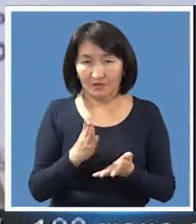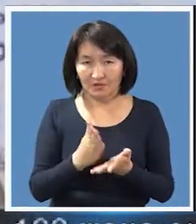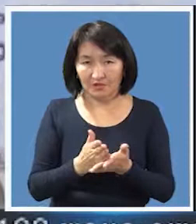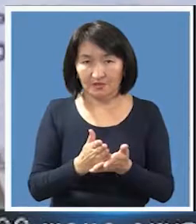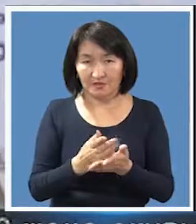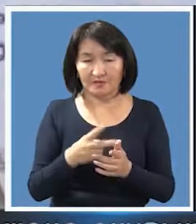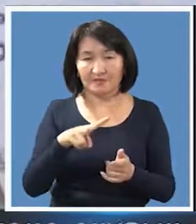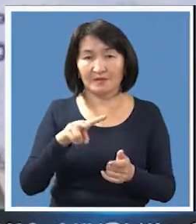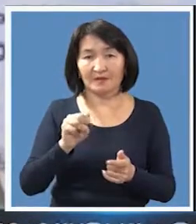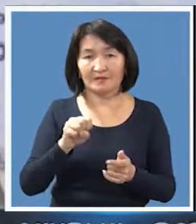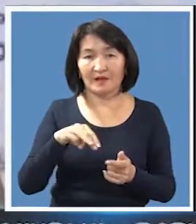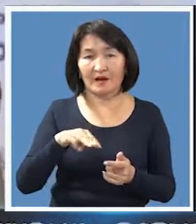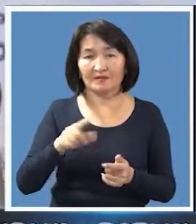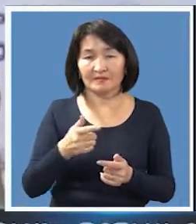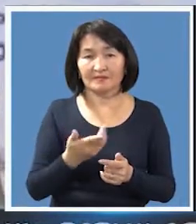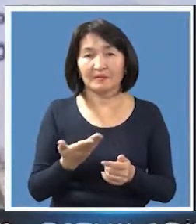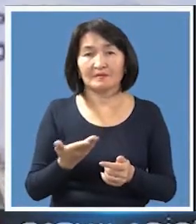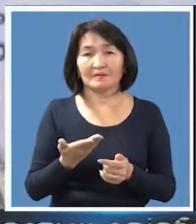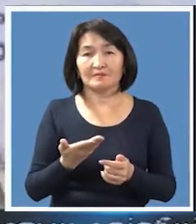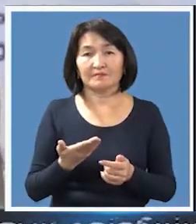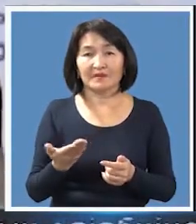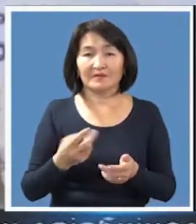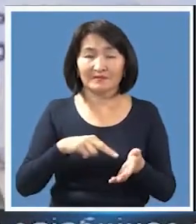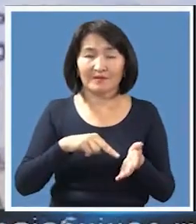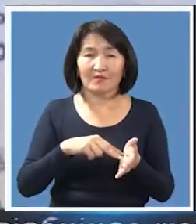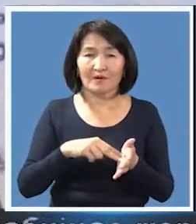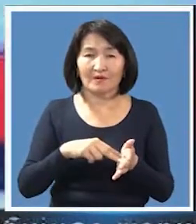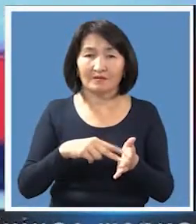барлығы осы латын әліпбиіне көшу мәселесіне байланысты болып отыр.